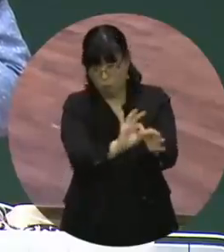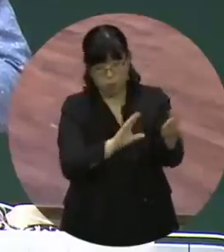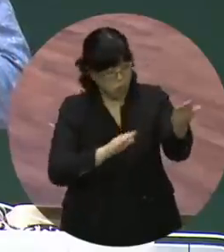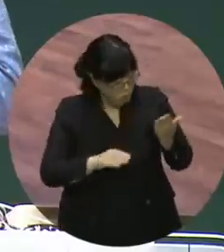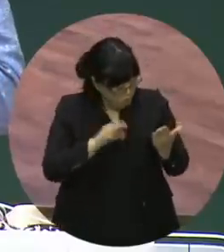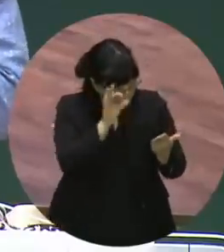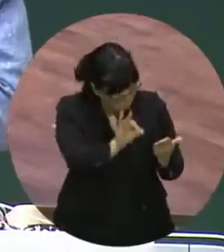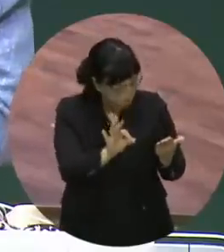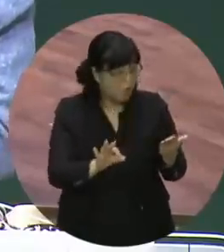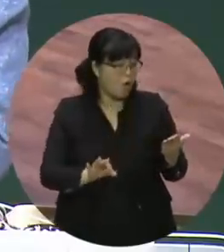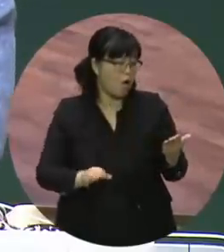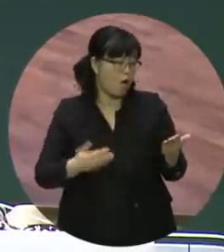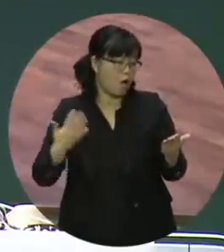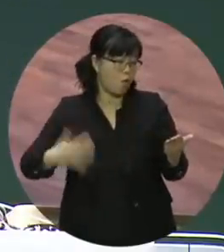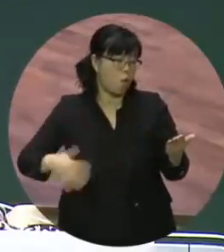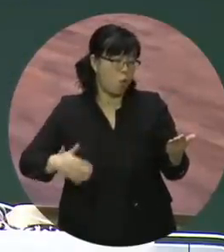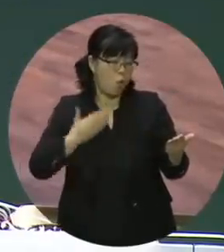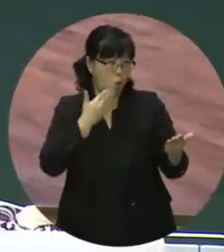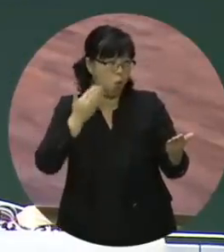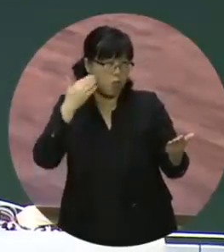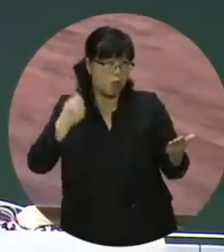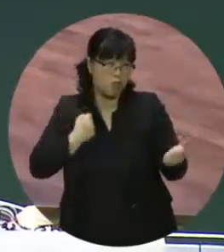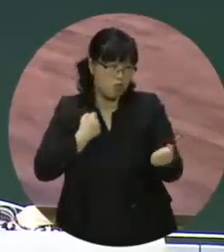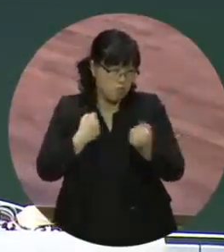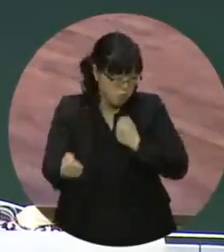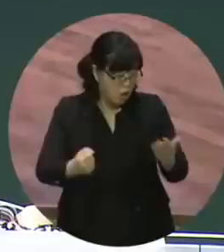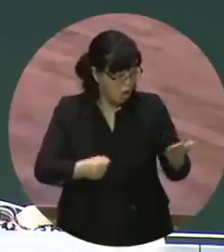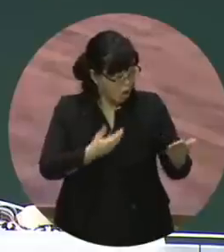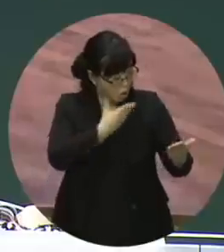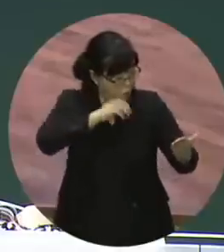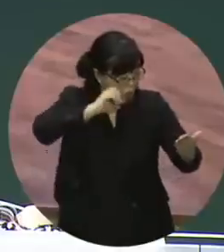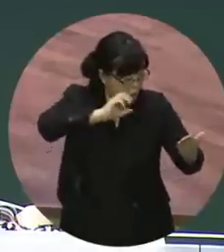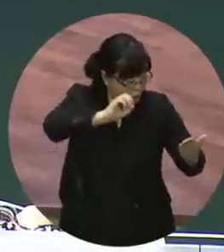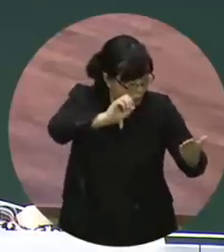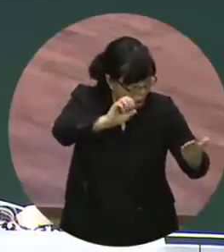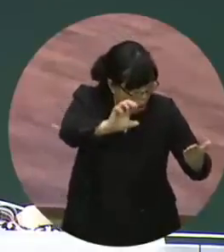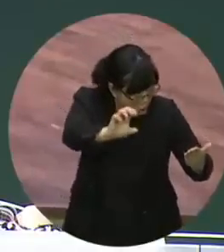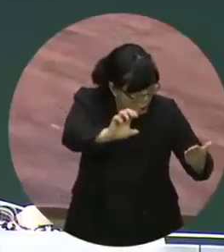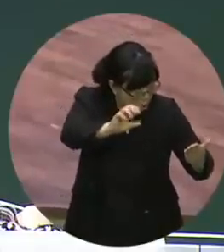여러분 농인이 지금 세계복음화 현장 뜨고 있는데 멀쩡해가지고